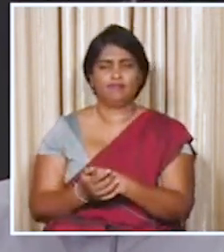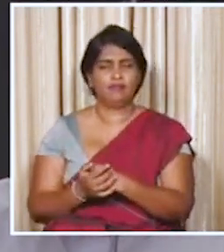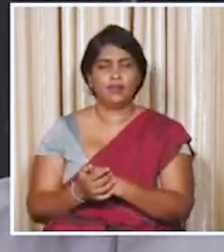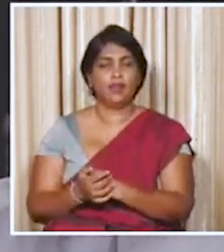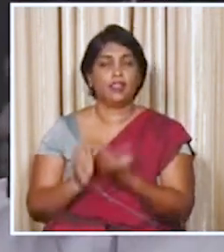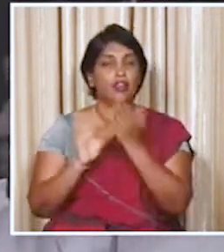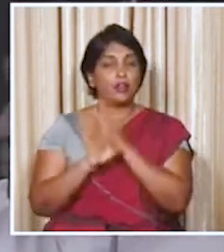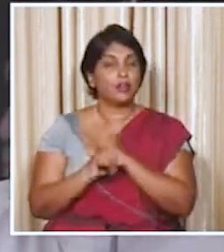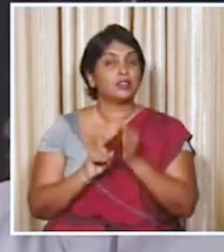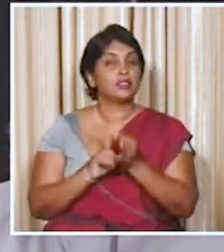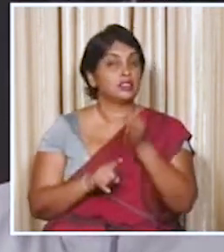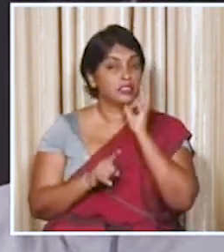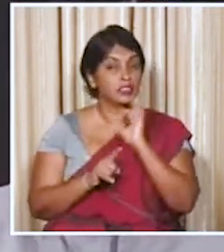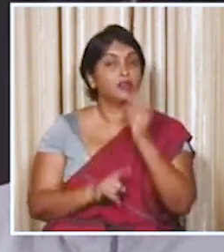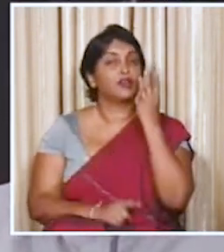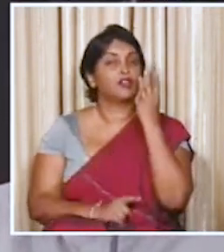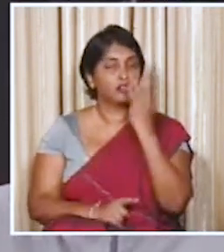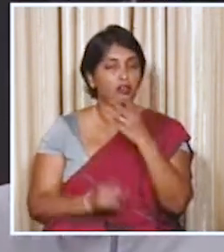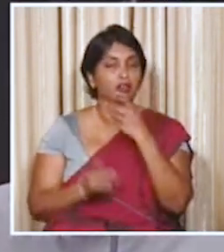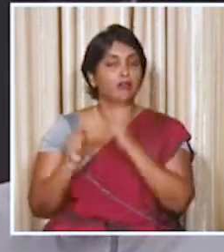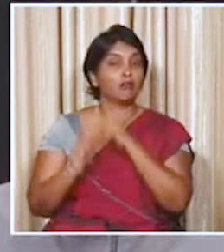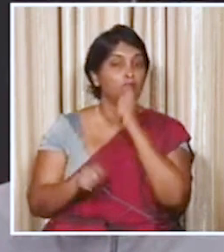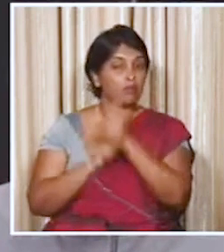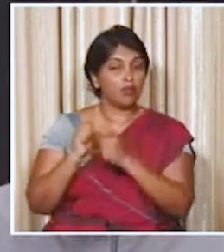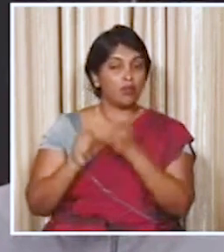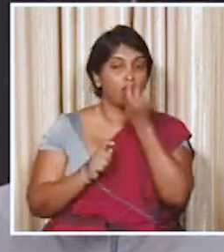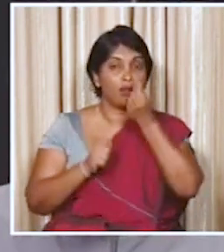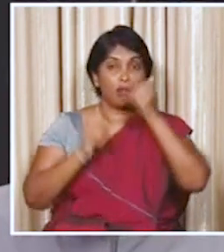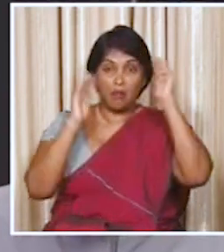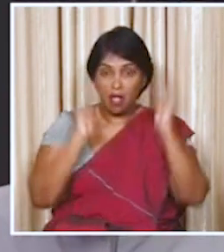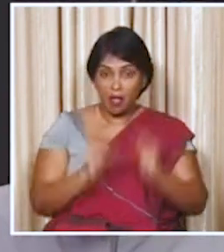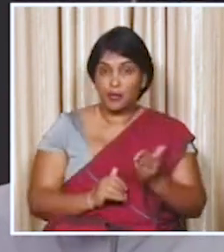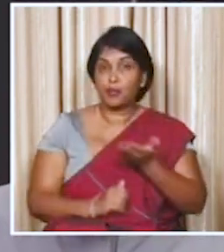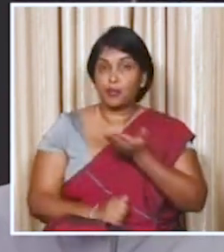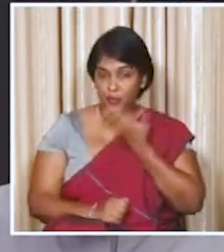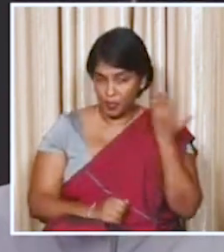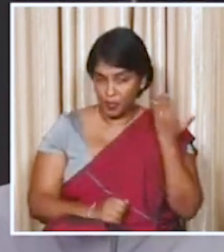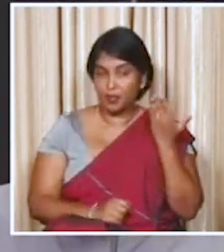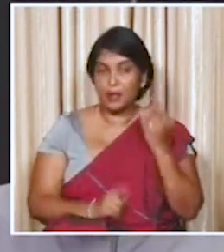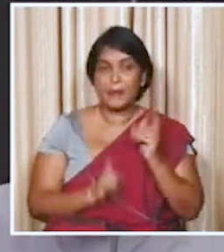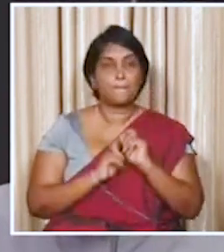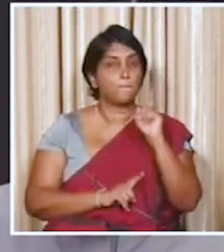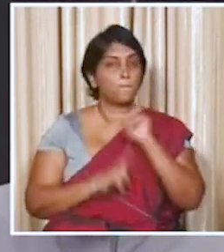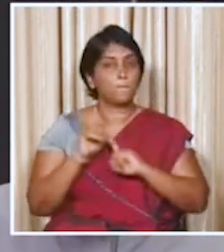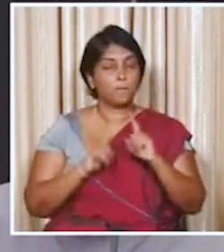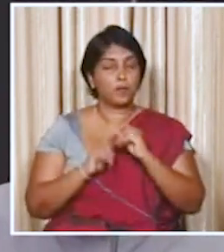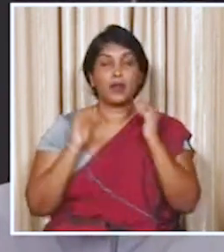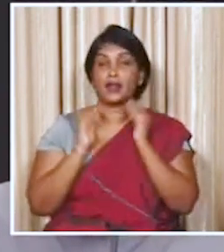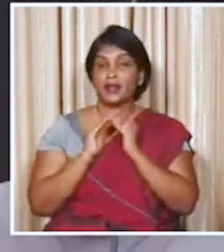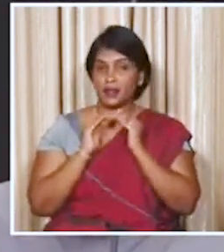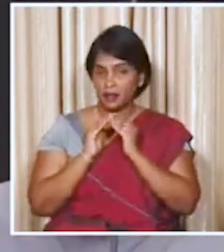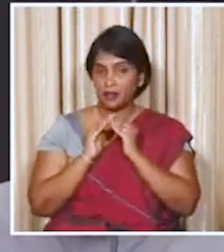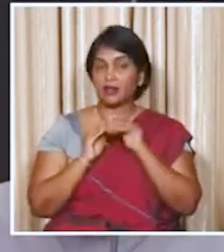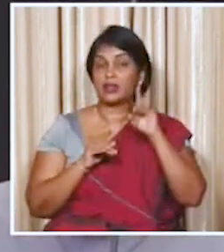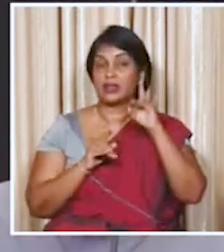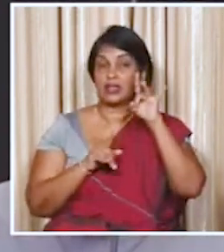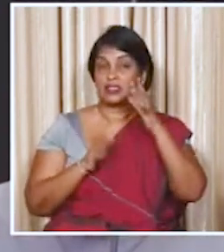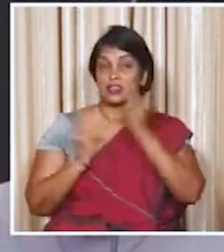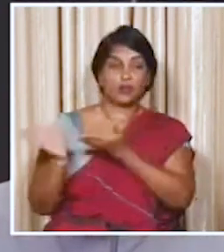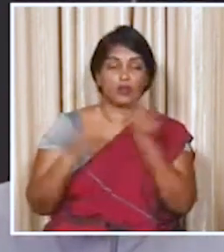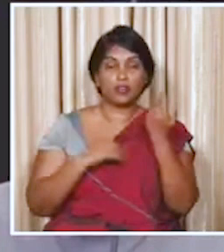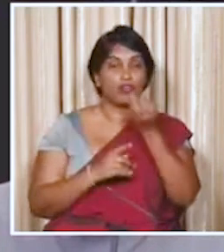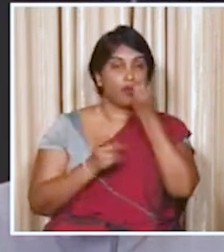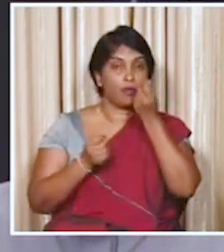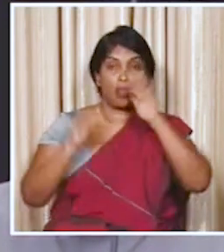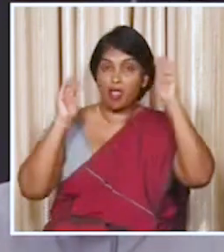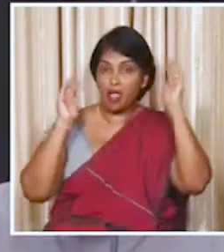මේ හිටපු ජනාධිපතිවරු තුන්දෙනෙක් නඩත්තු කරන සල්ලි වලින් බඩු මිල අඩු කරන්න පුළුවන් නම් පාර්ලිමේන්තු නිල නිවාස 100ක් අයින් කරලා ඒකෙන් බඩු මිල